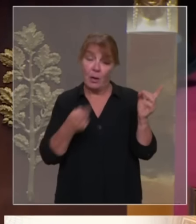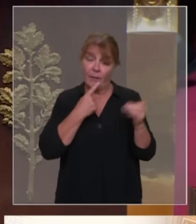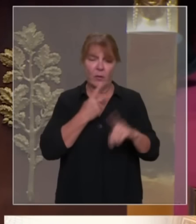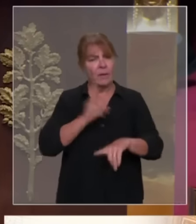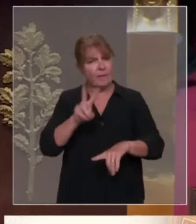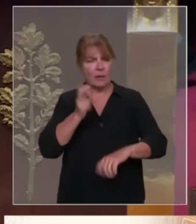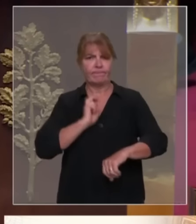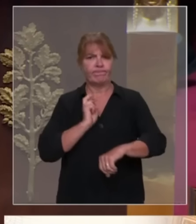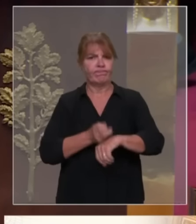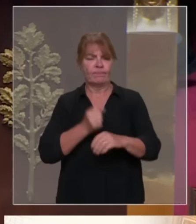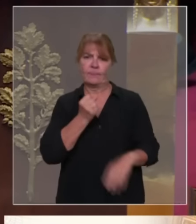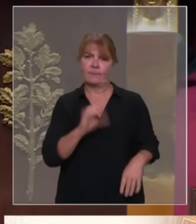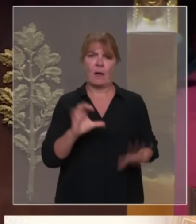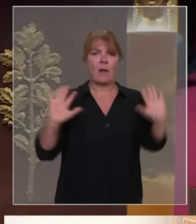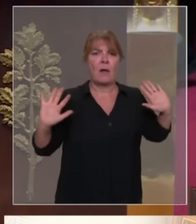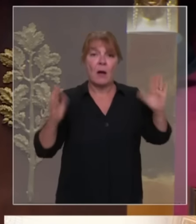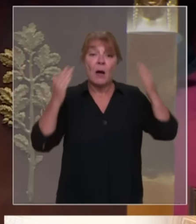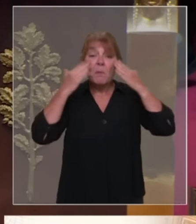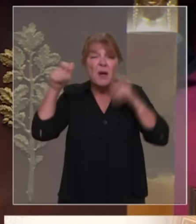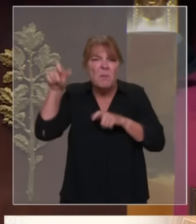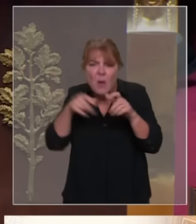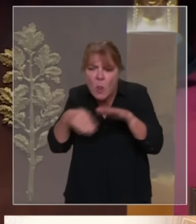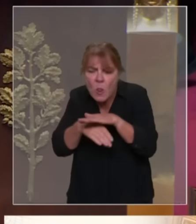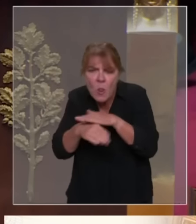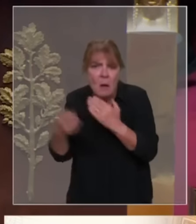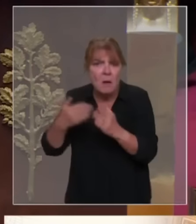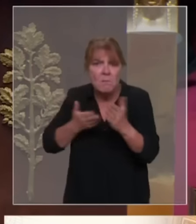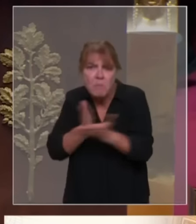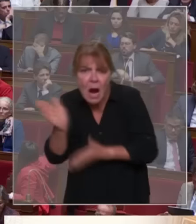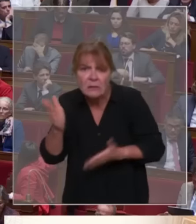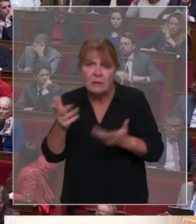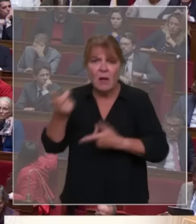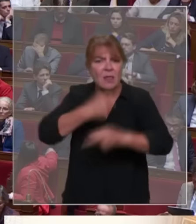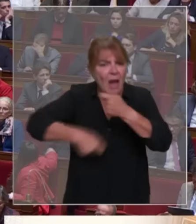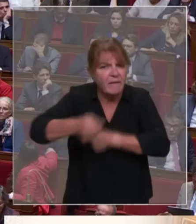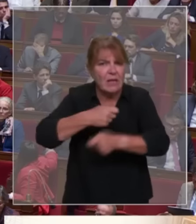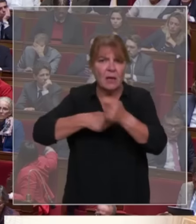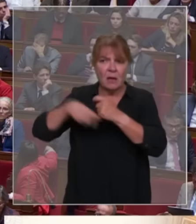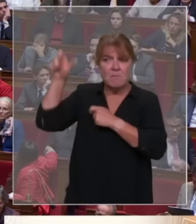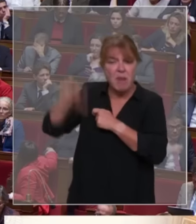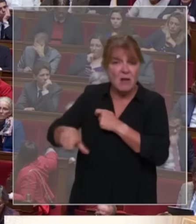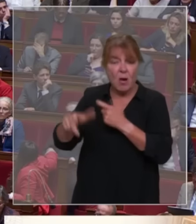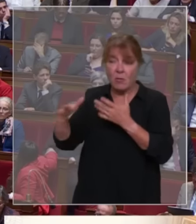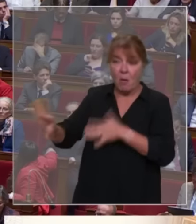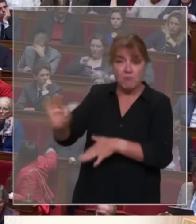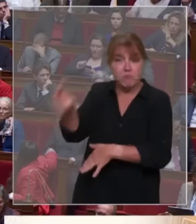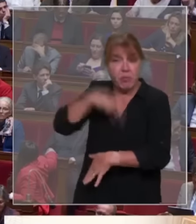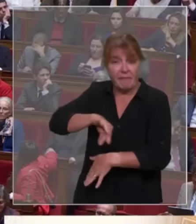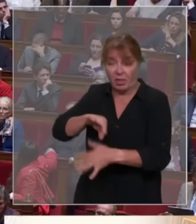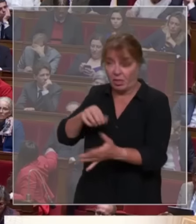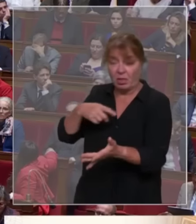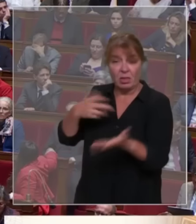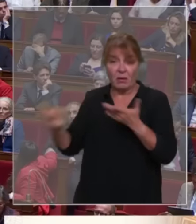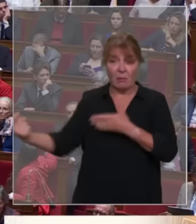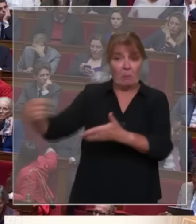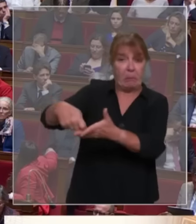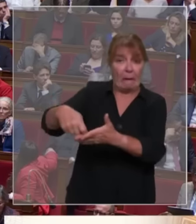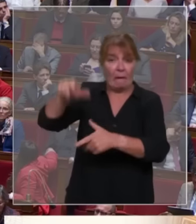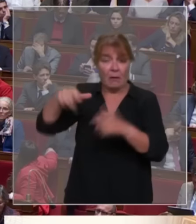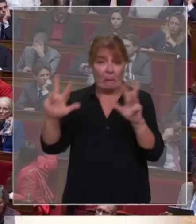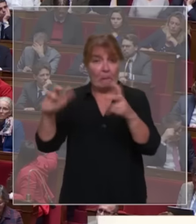impitoyables avec des passeurs, des trafiquants qui exploitent la misère et le désespoir au